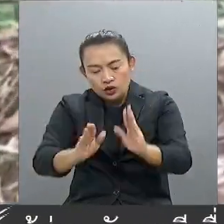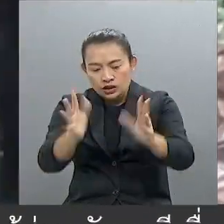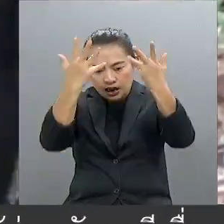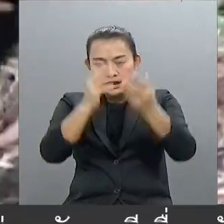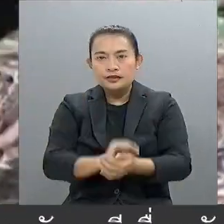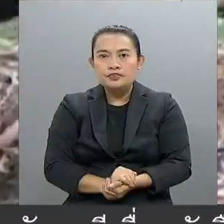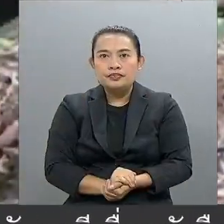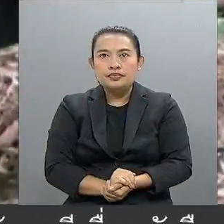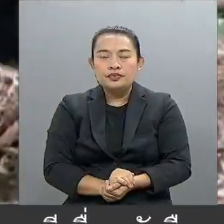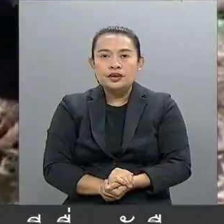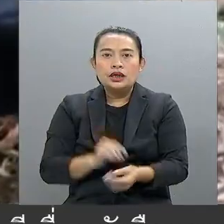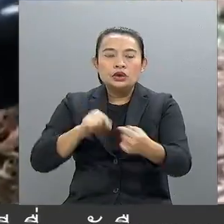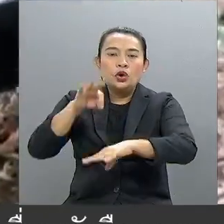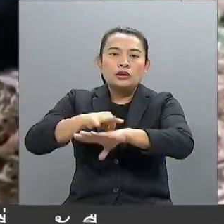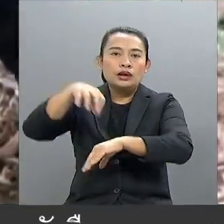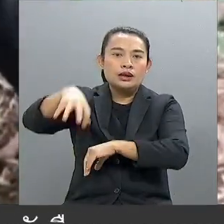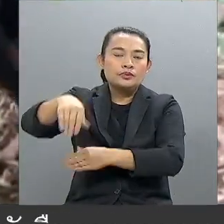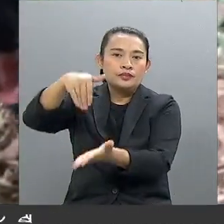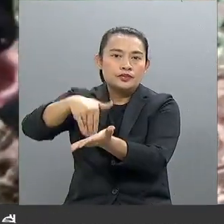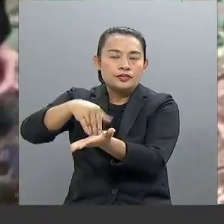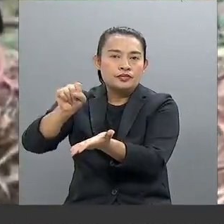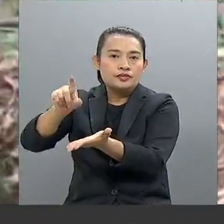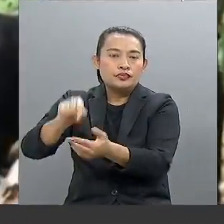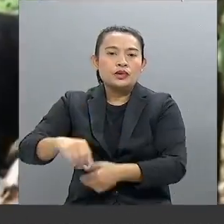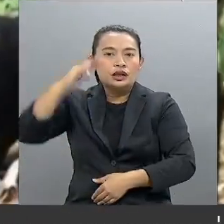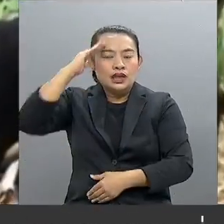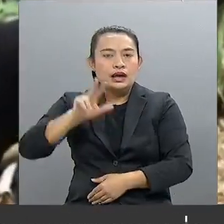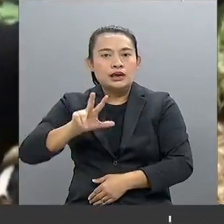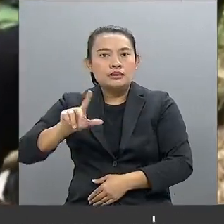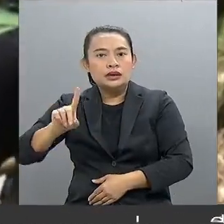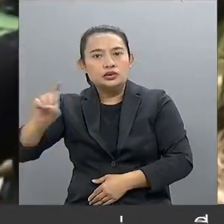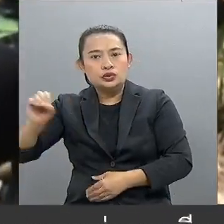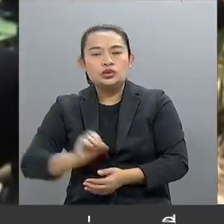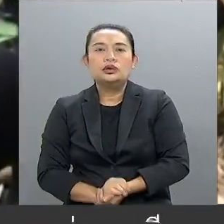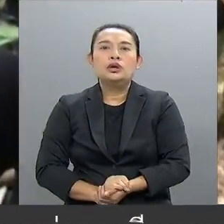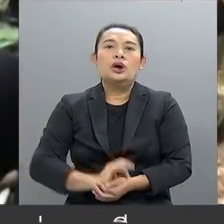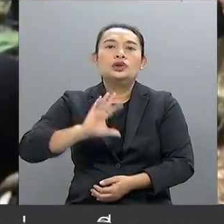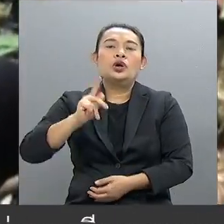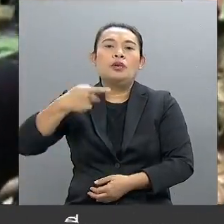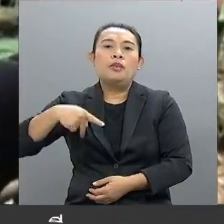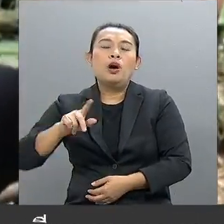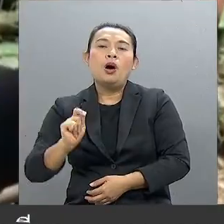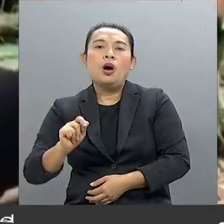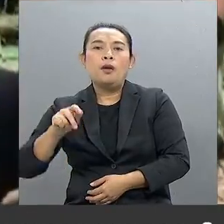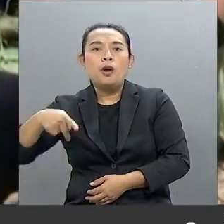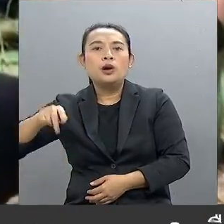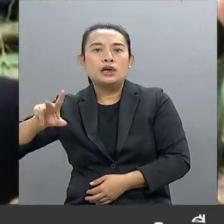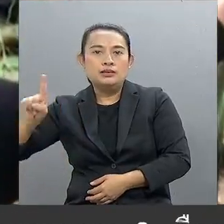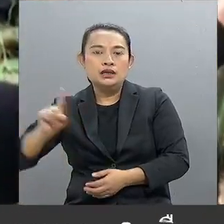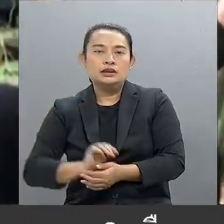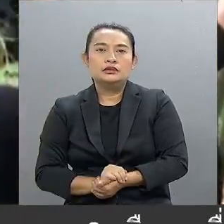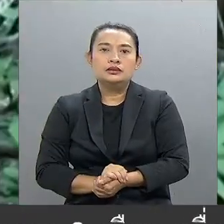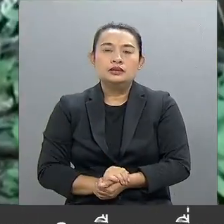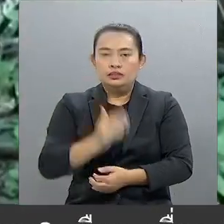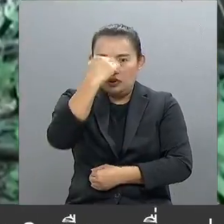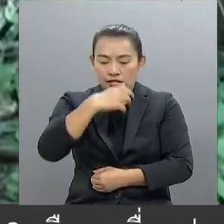วจจุดสกัดกั้นทหารพราน3310ฉกทพ31กองกำลังผาเมืองเนี่ยแหละค่ะเพราะว่ามีความต้องการเป็นจำนวนม